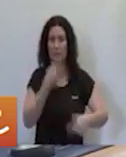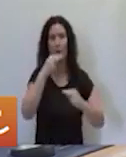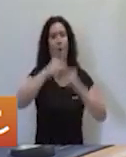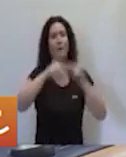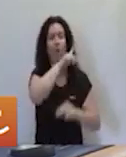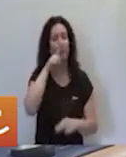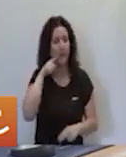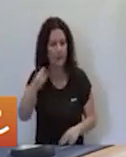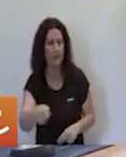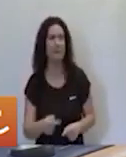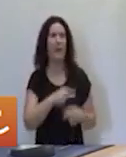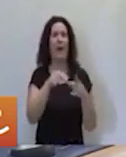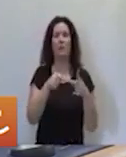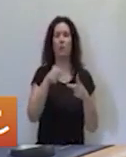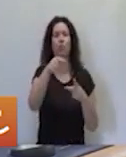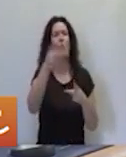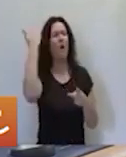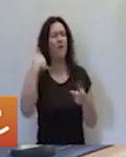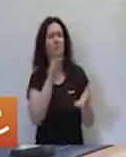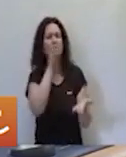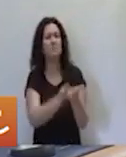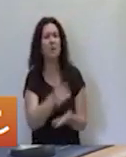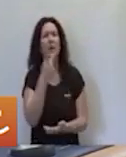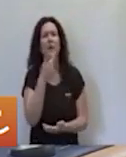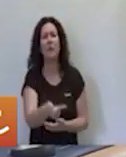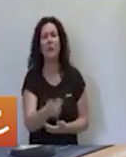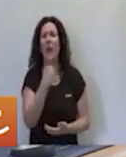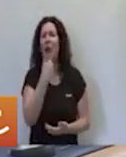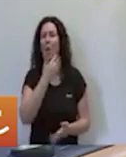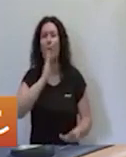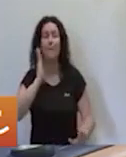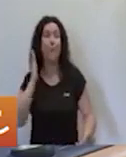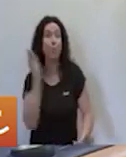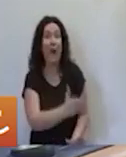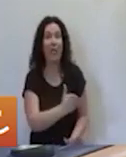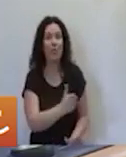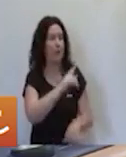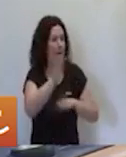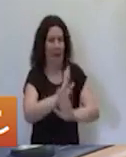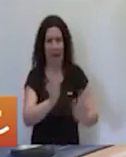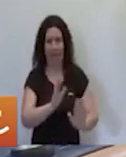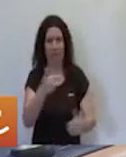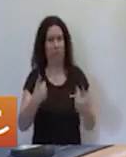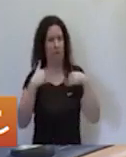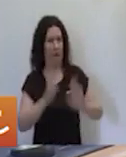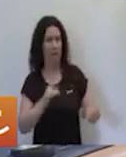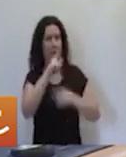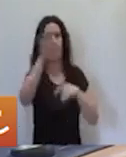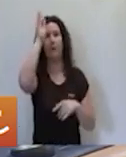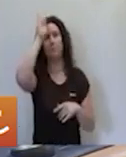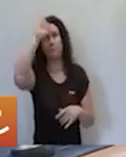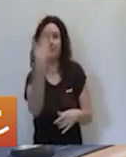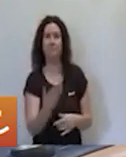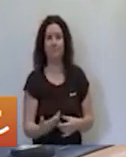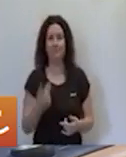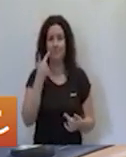nominatives, en quan vostè es va comprometre a que no hi hagueren imputats amb càrrec i després va canviar la seva opinió. S'ha llegit vostè el